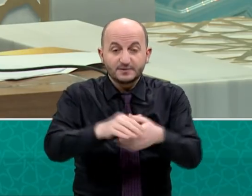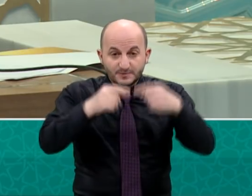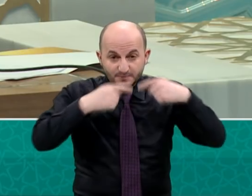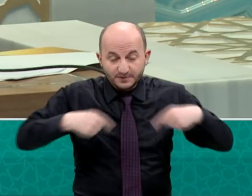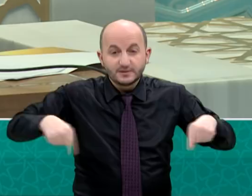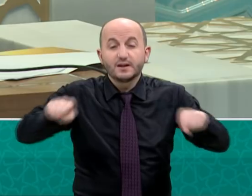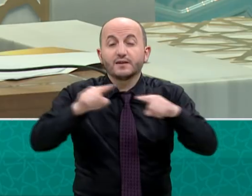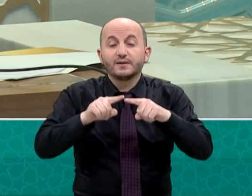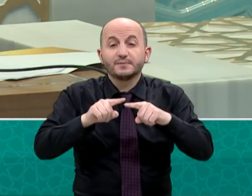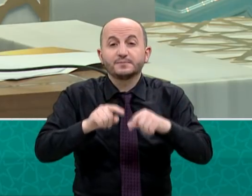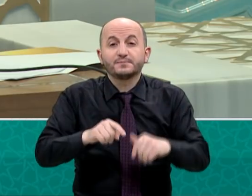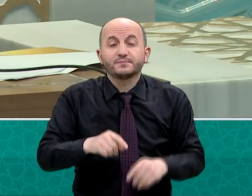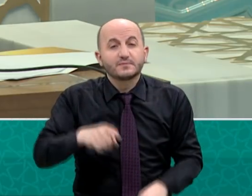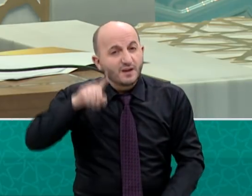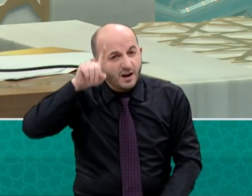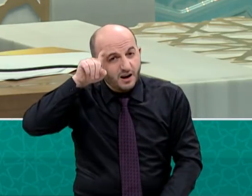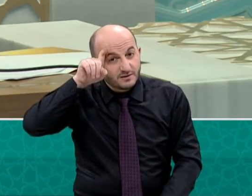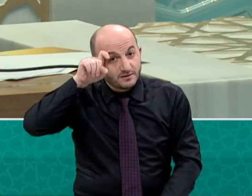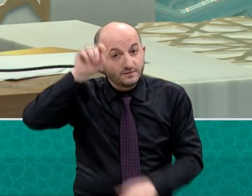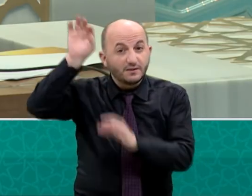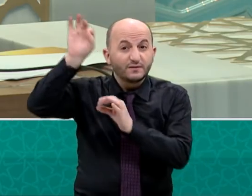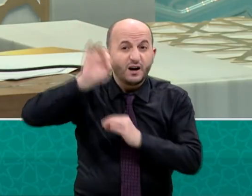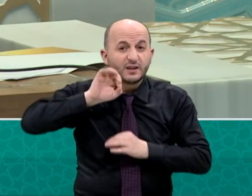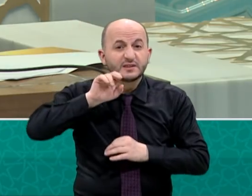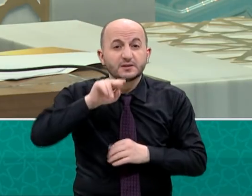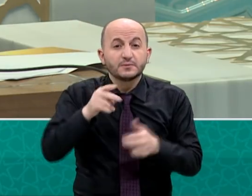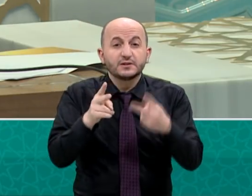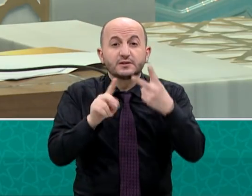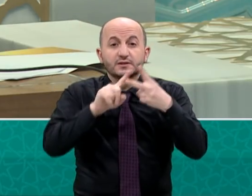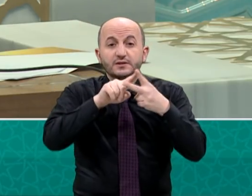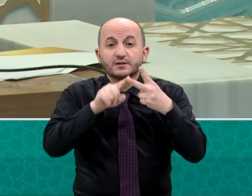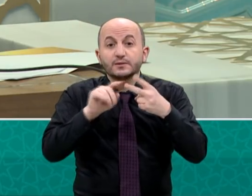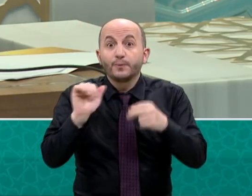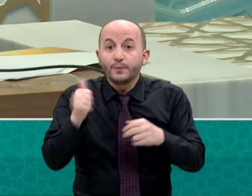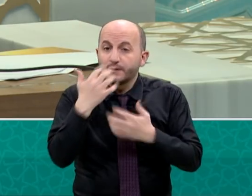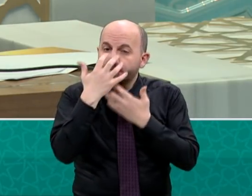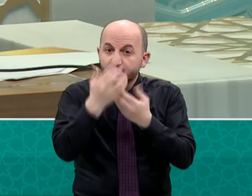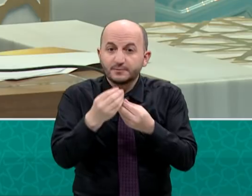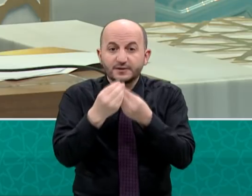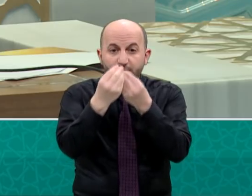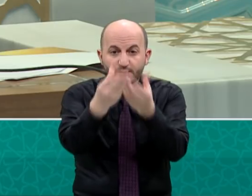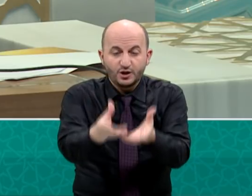bizlere akıl ve vahiy gibi iki önemli nimeti bahşeden